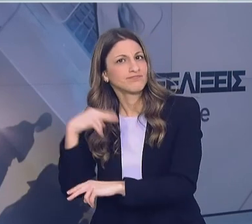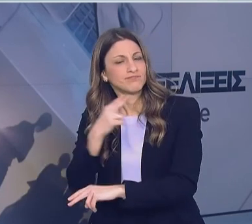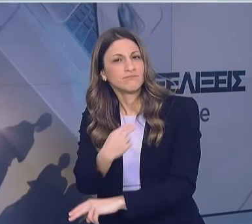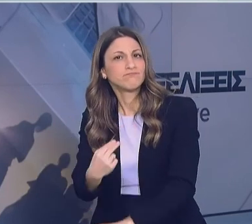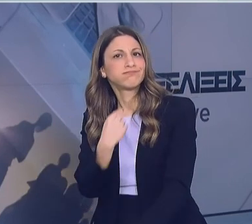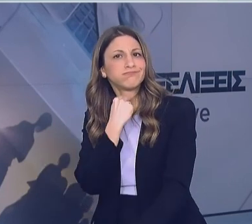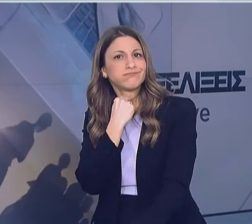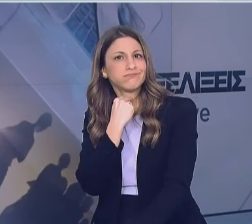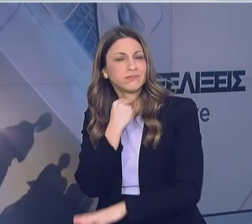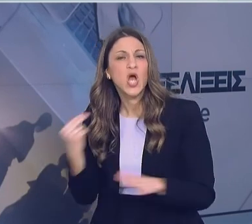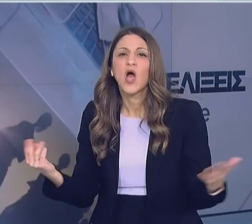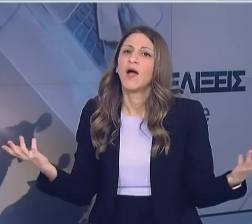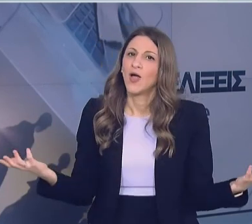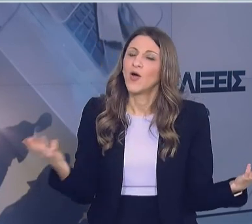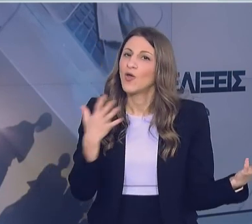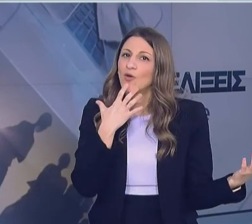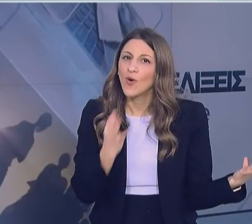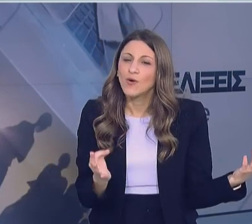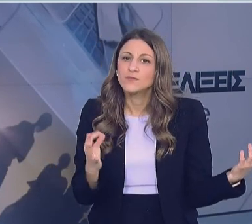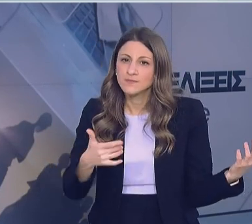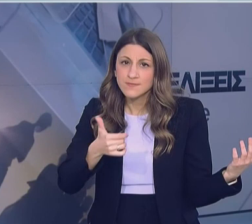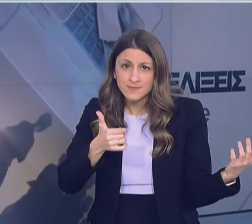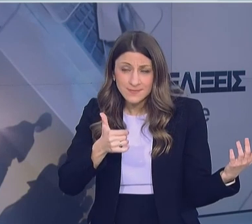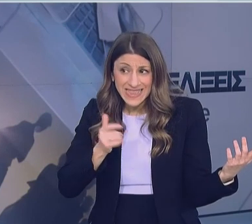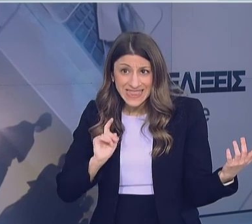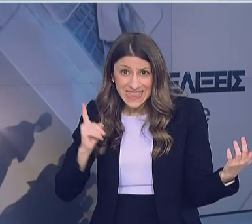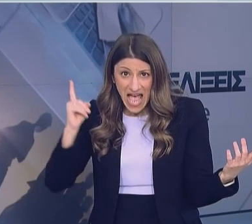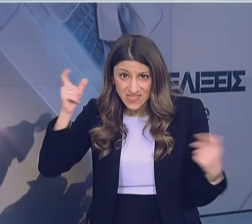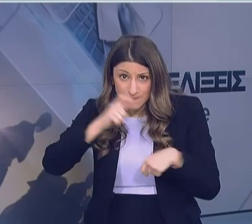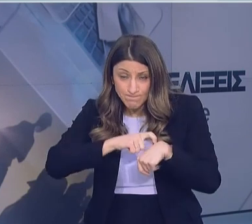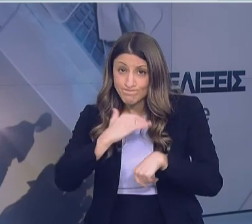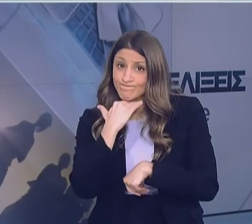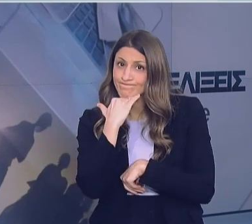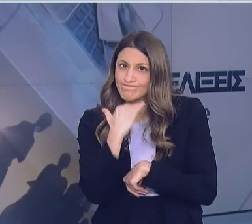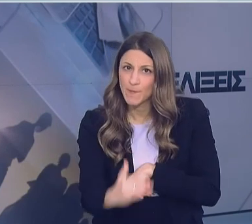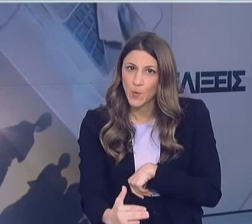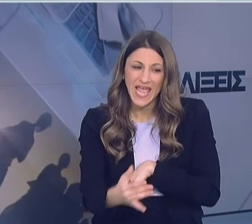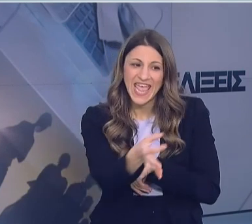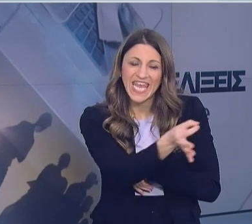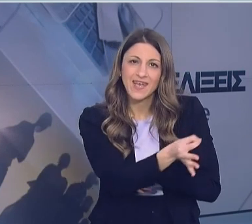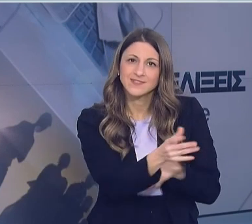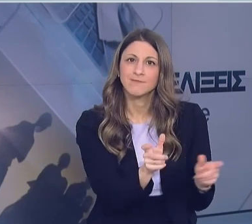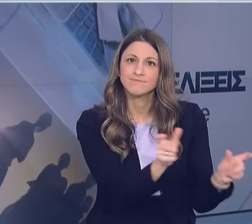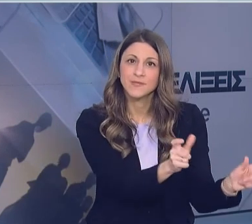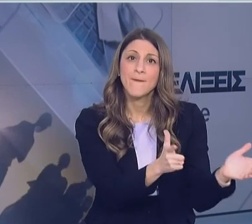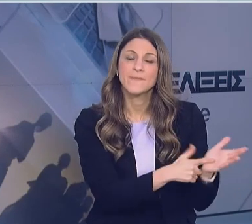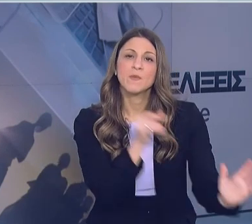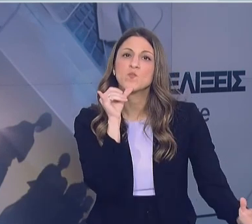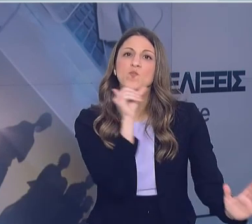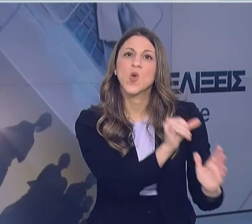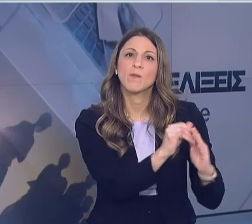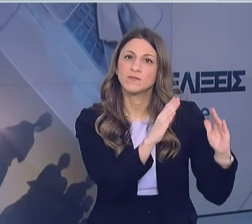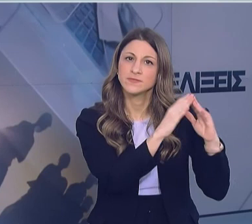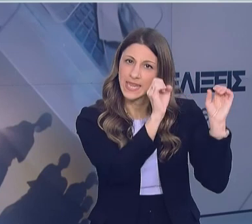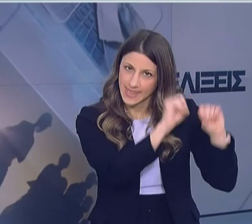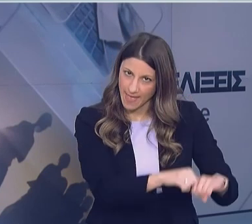Είναι ξεκάθαρο ότι κανείς δεν μπορεί να ταξιδέψει με οποιονδήποτε τρόπο προς τα νησιά, εάν δεν είναι μόνιμος κάτοικος